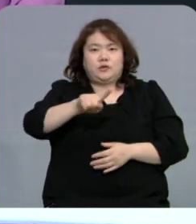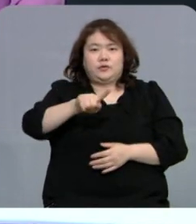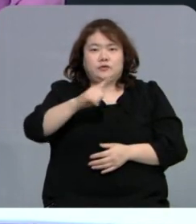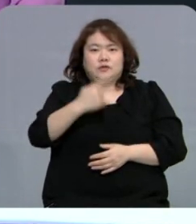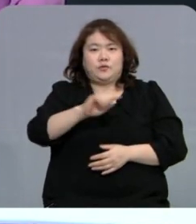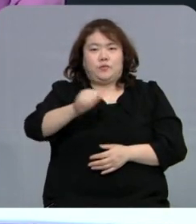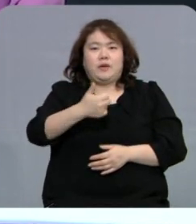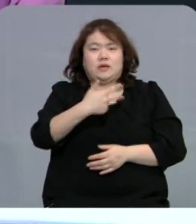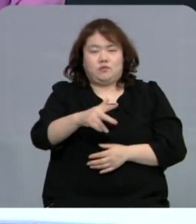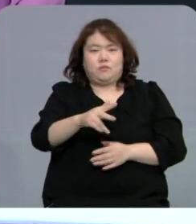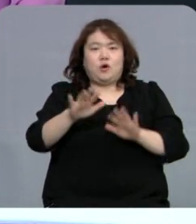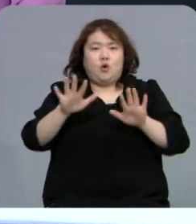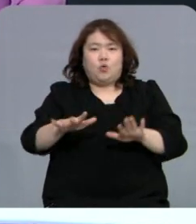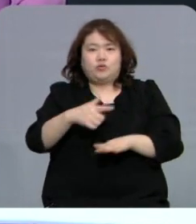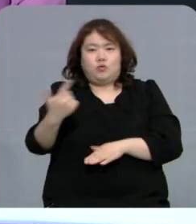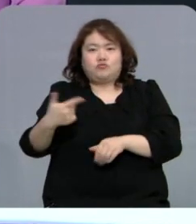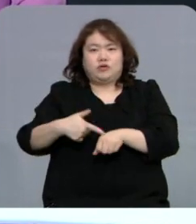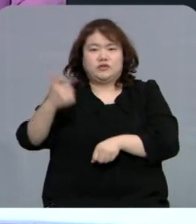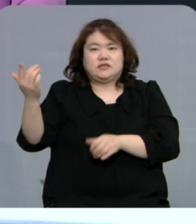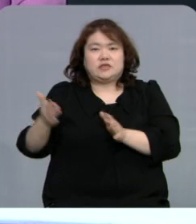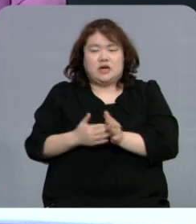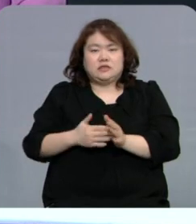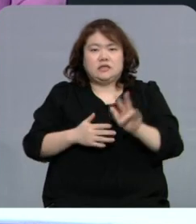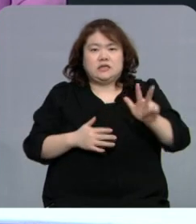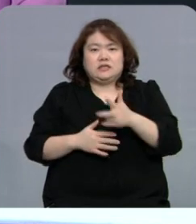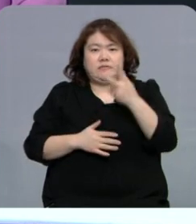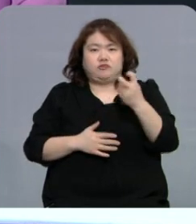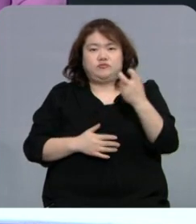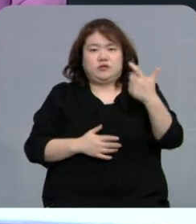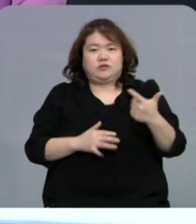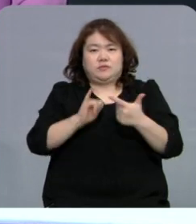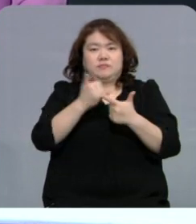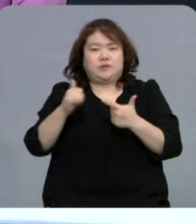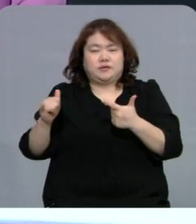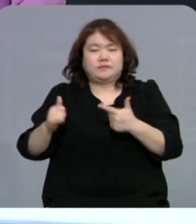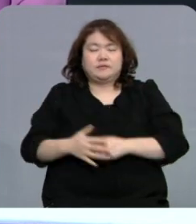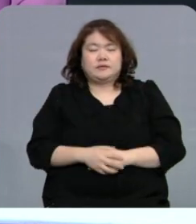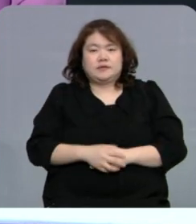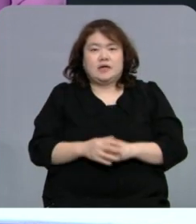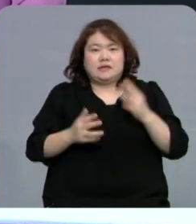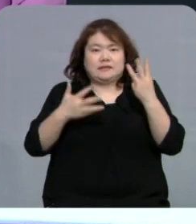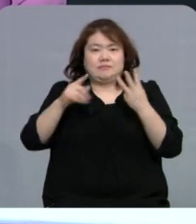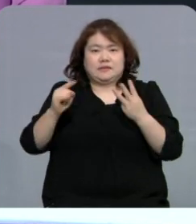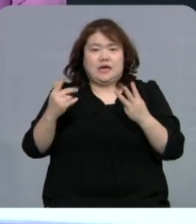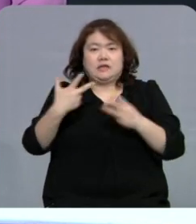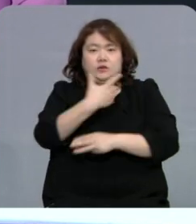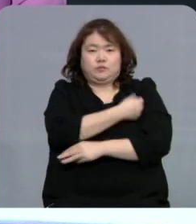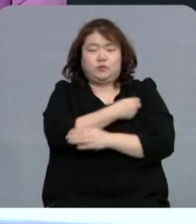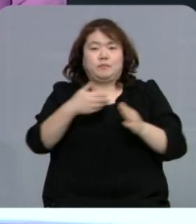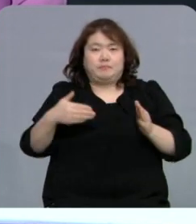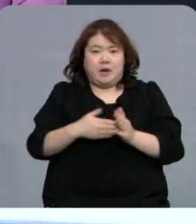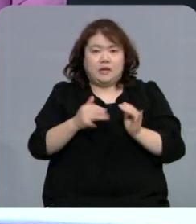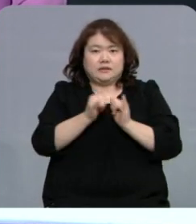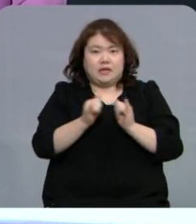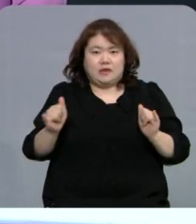1,507명, 오늘은 오후 6시까지 726명입니다. 3차 접종 완료자는